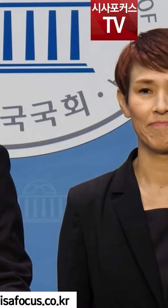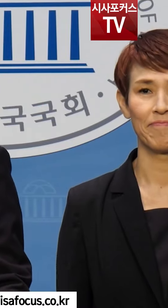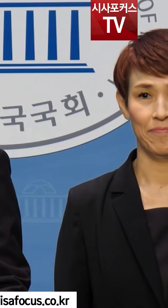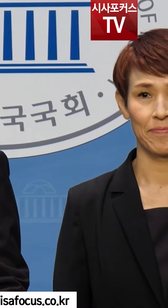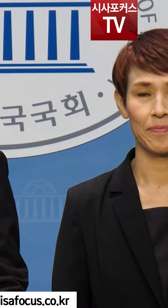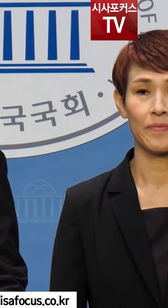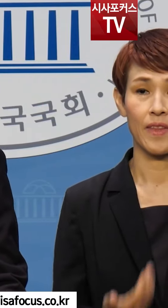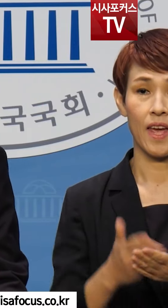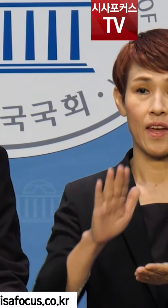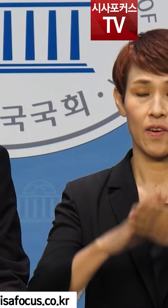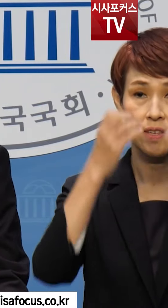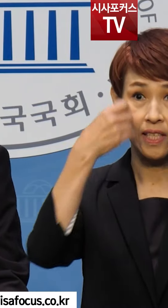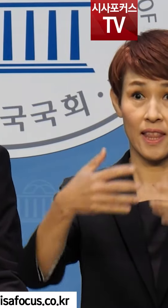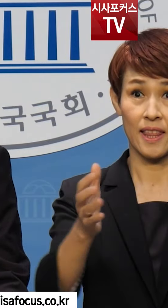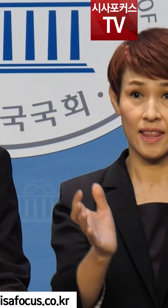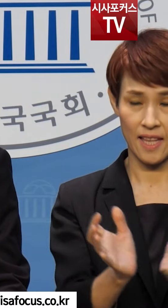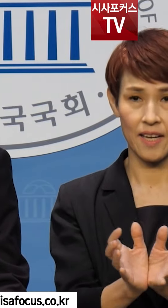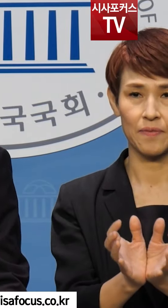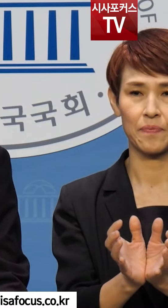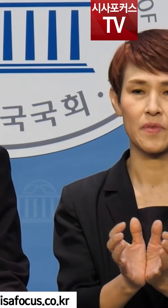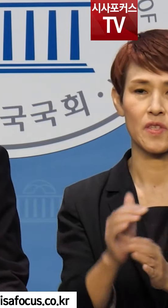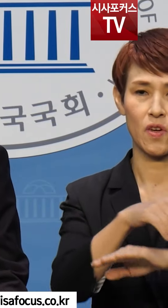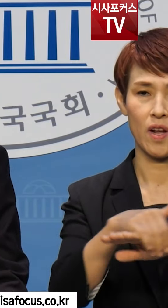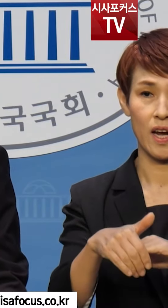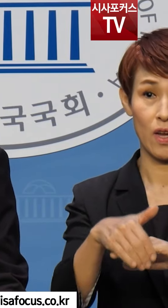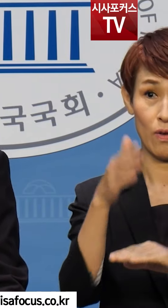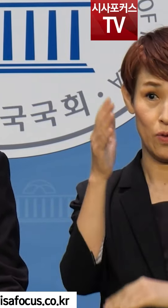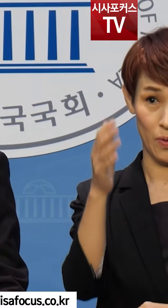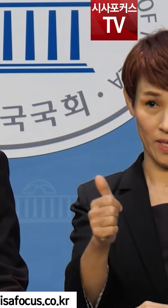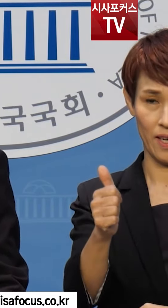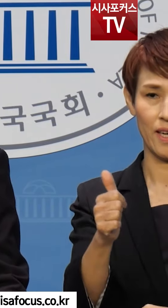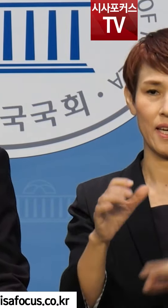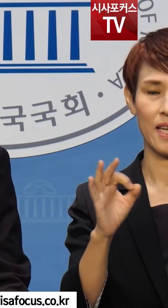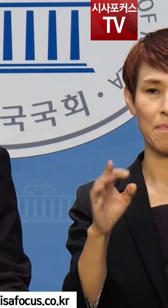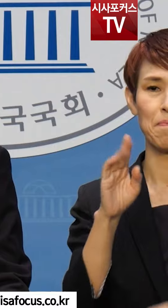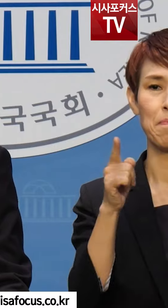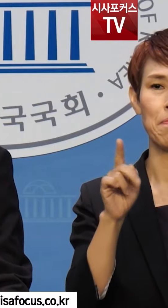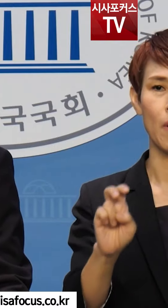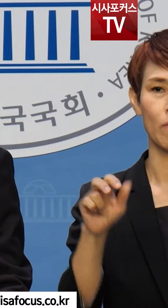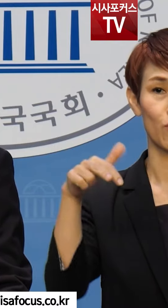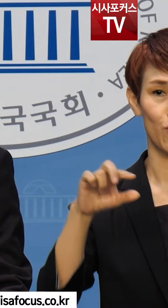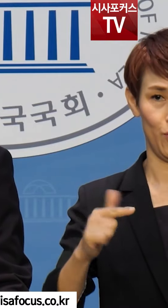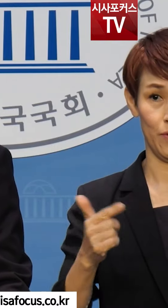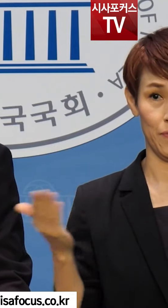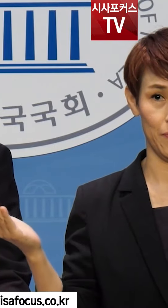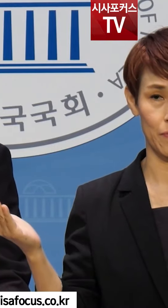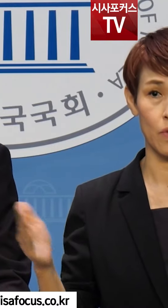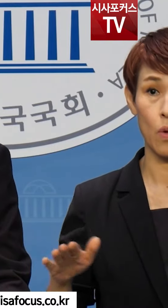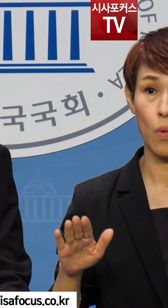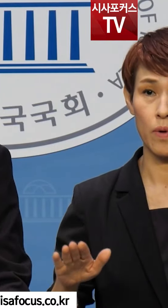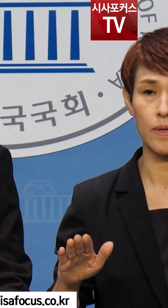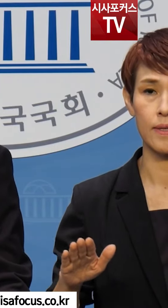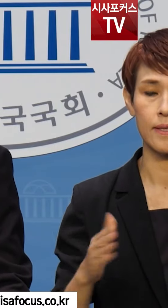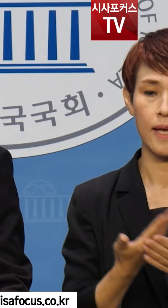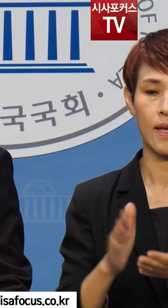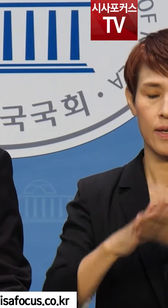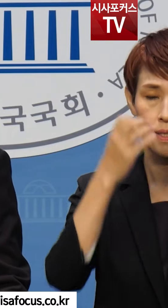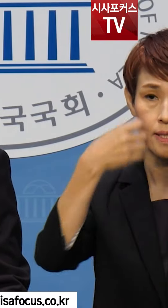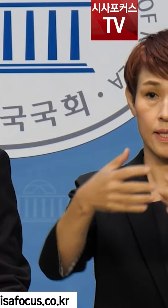안녕하십니까. 개혁신당 전 전략기획 부총장 김범준입니다. 오늘 개혁신당 전당대회와 관련해서